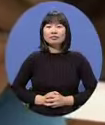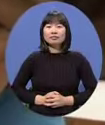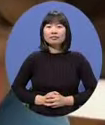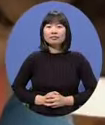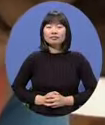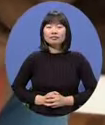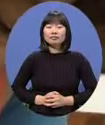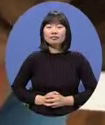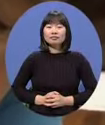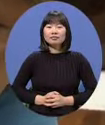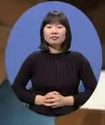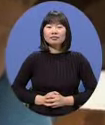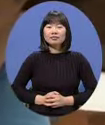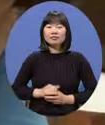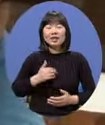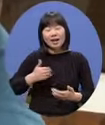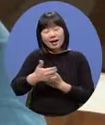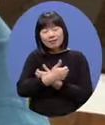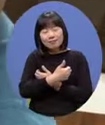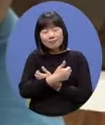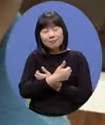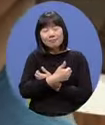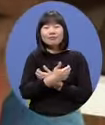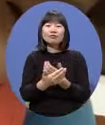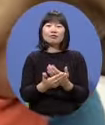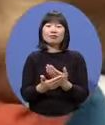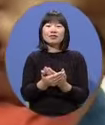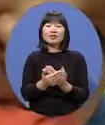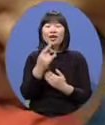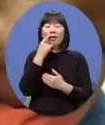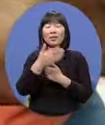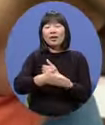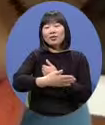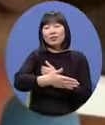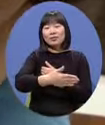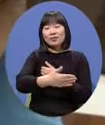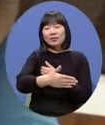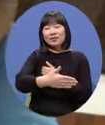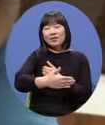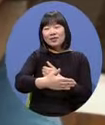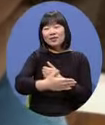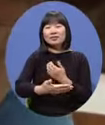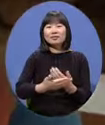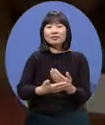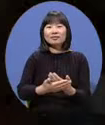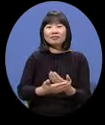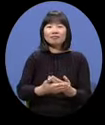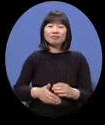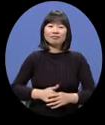신나게 떠나주세요. 엄마 토닥토닥도 해주세요.